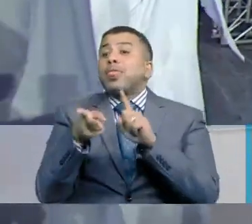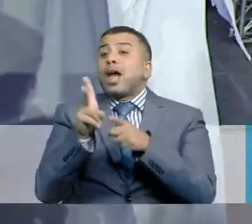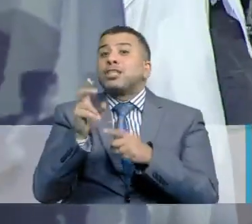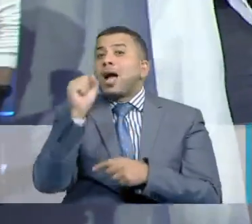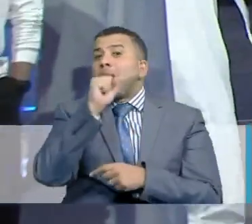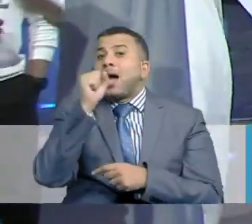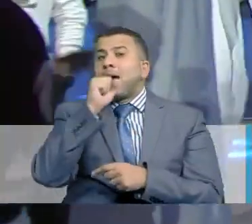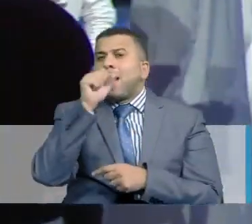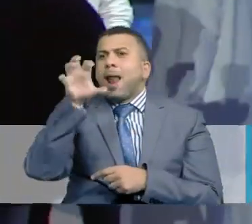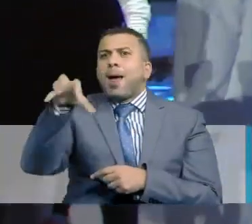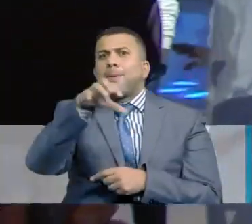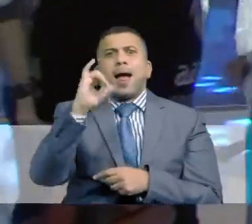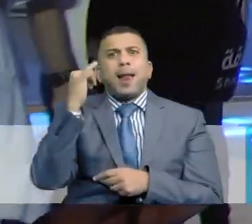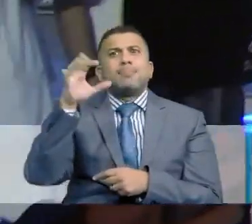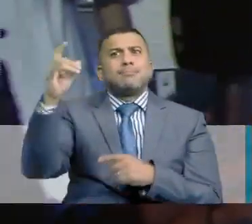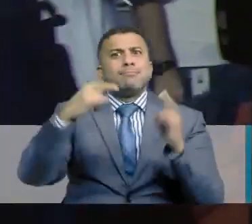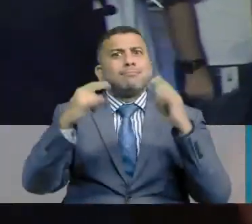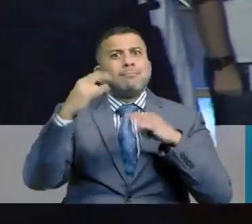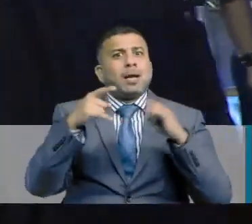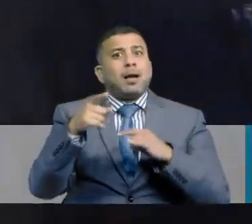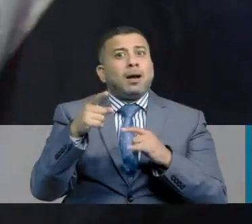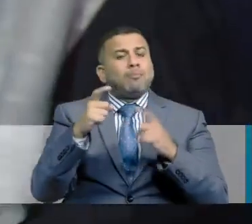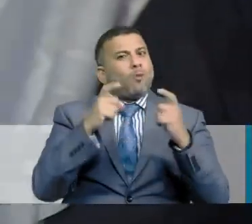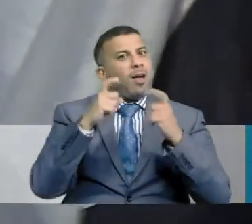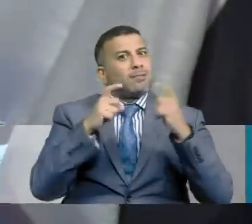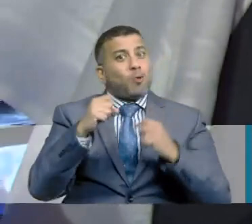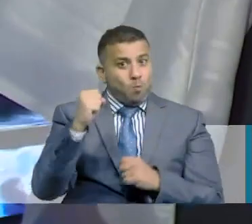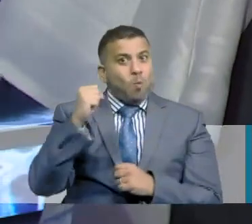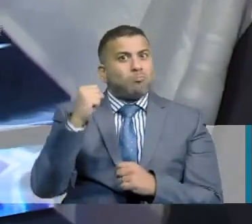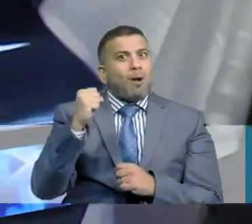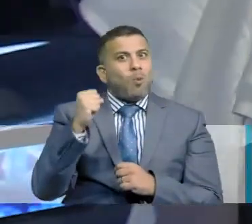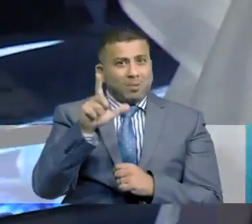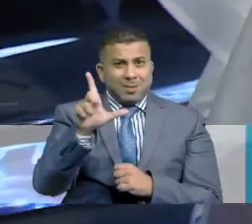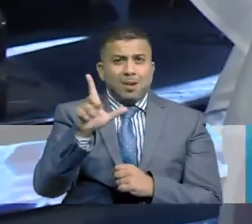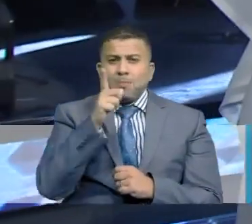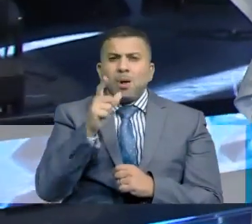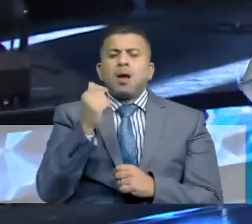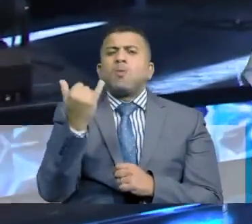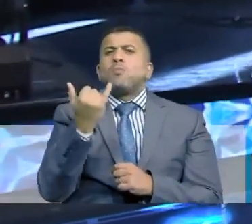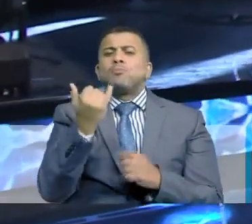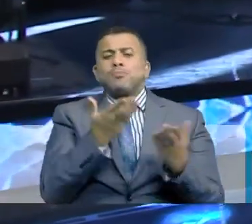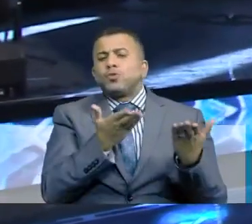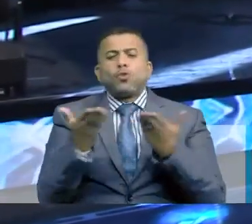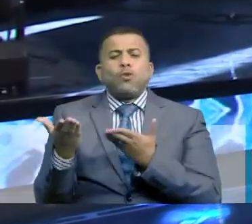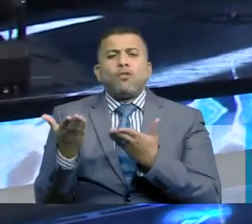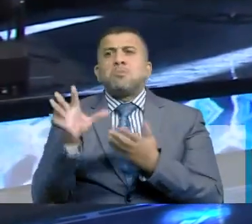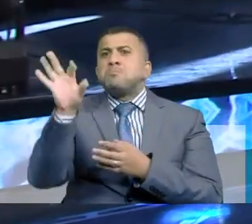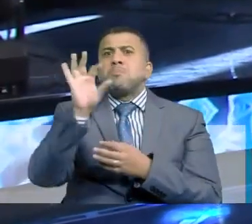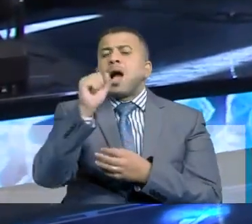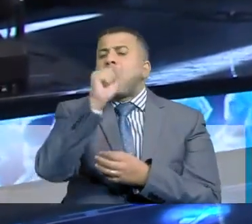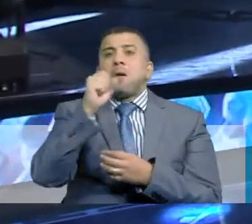تأكيد سيكون التنافس كبير ومهم جدا. لو تحدثنا عن مثلا أبرز ضيوف سهرات منشد